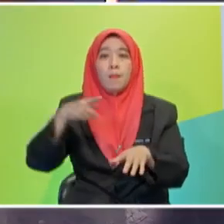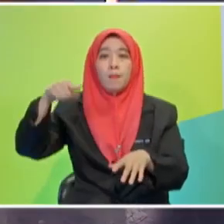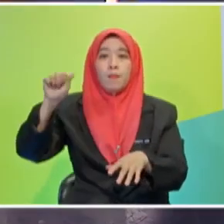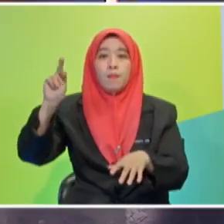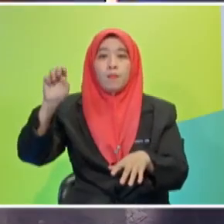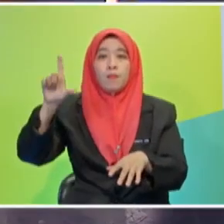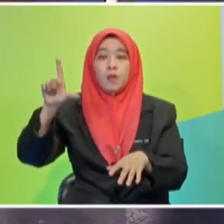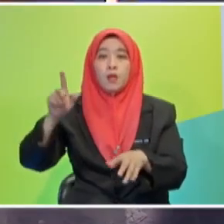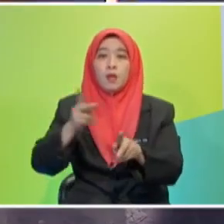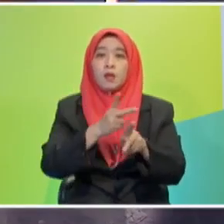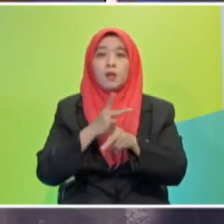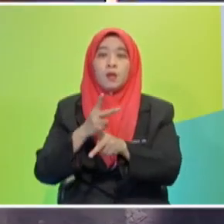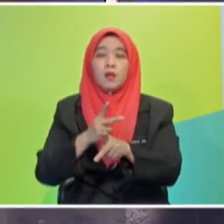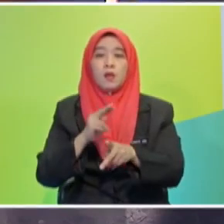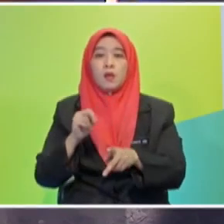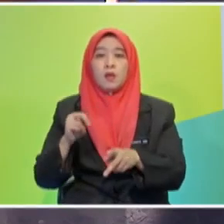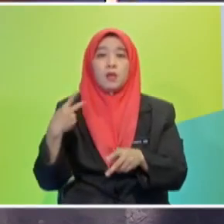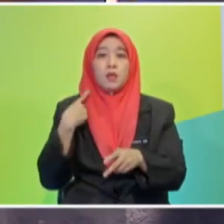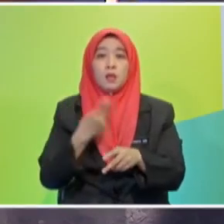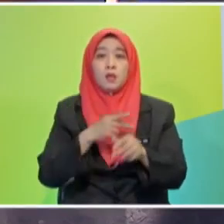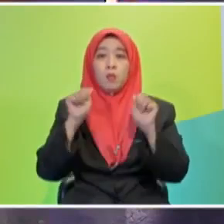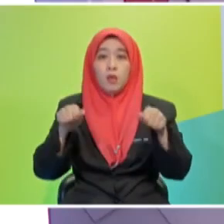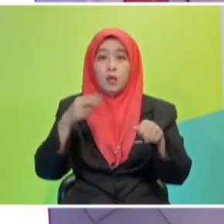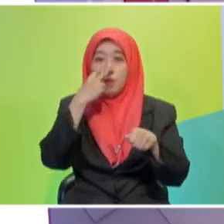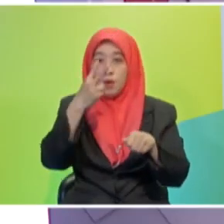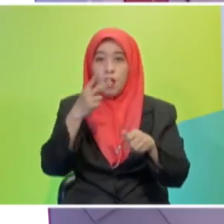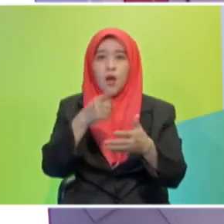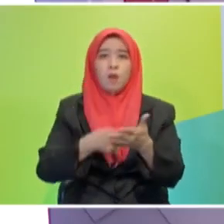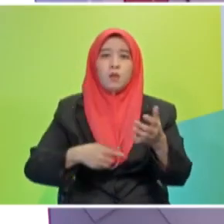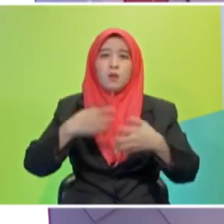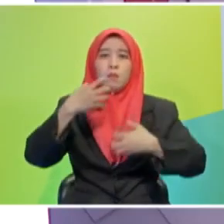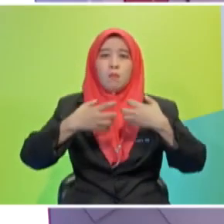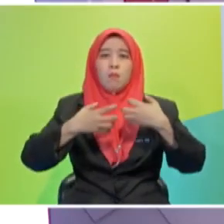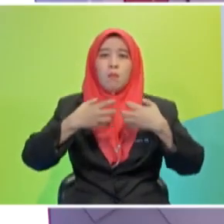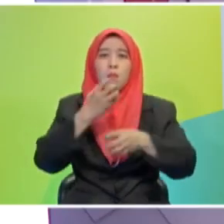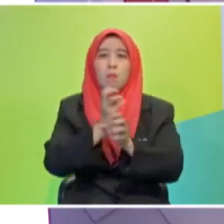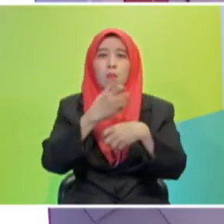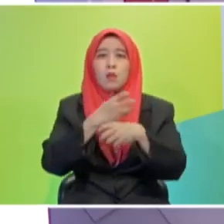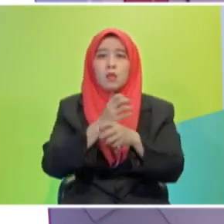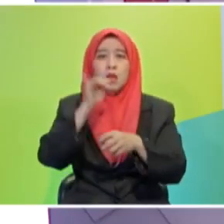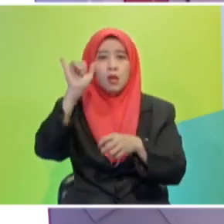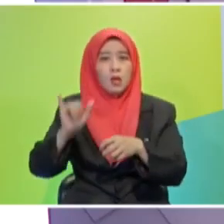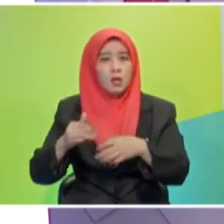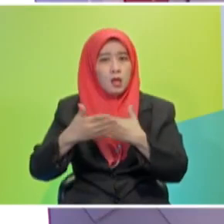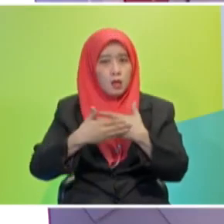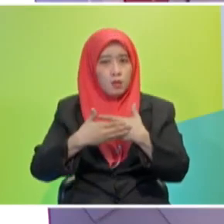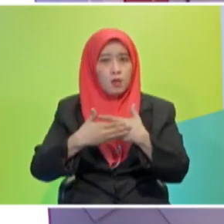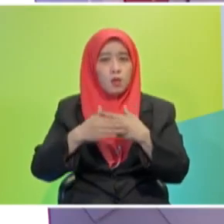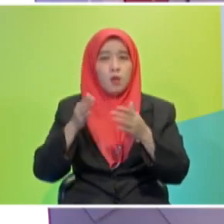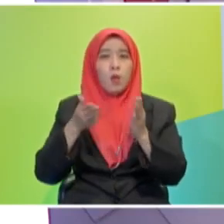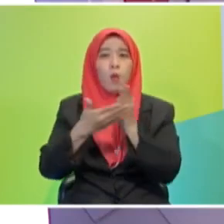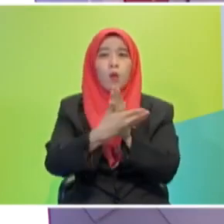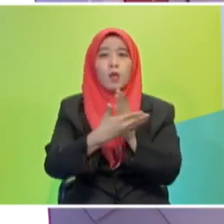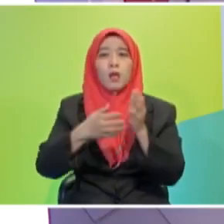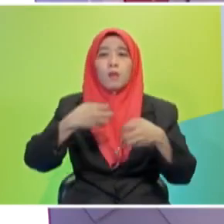nampak apa yang masalah yang dihadapi oleh mesin basuh tersebut. Jadi kat situ Aiman dah dapat